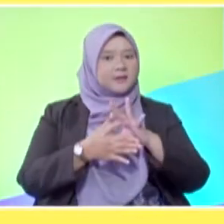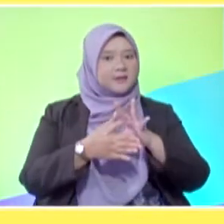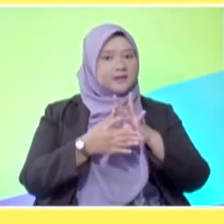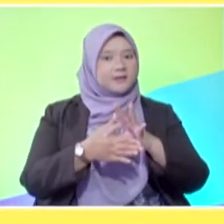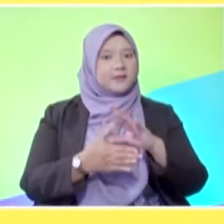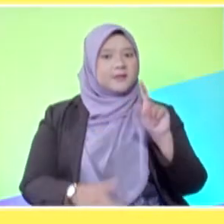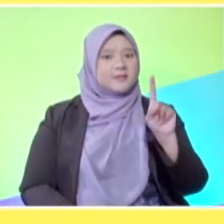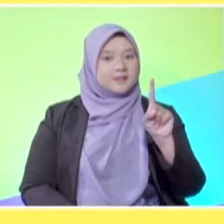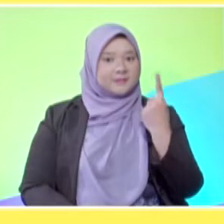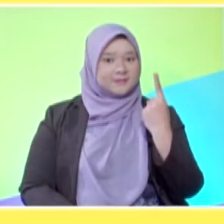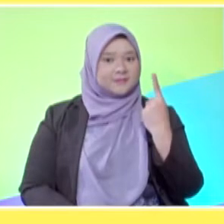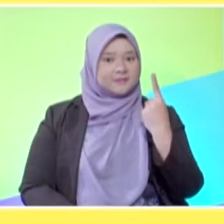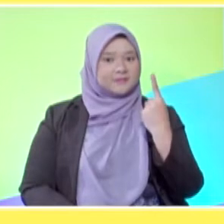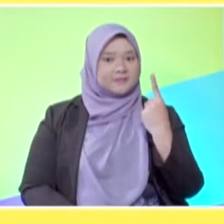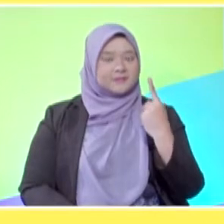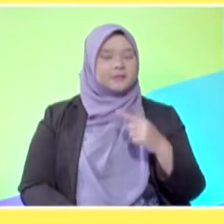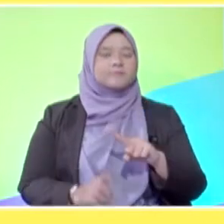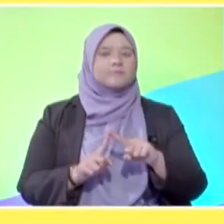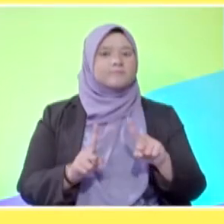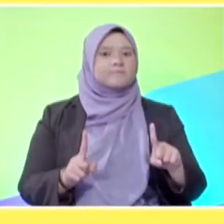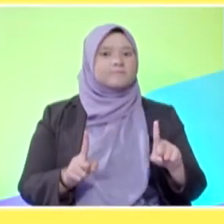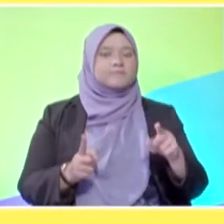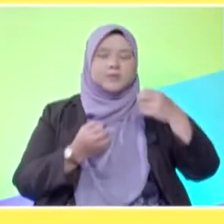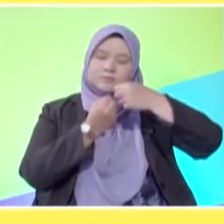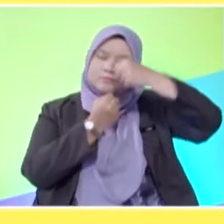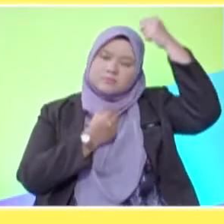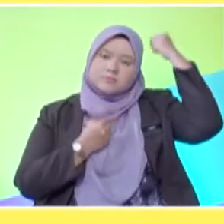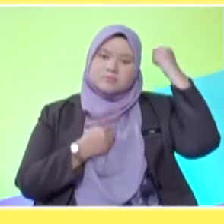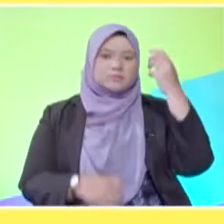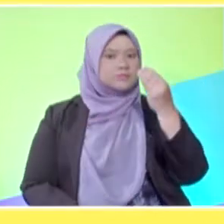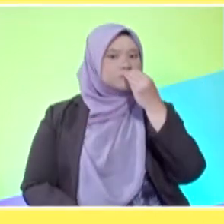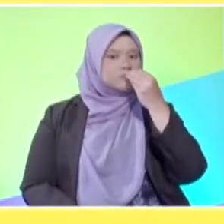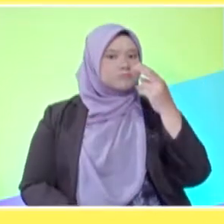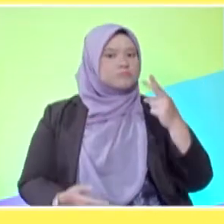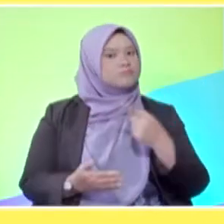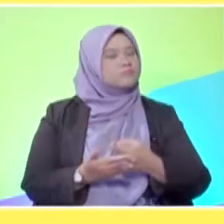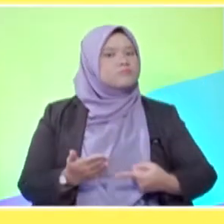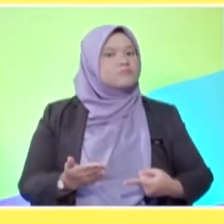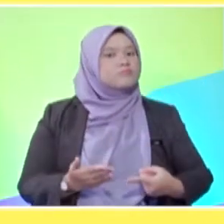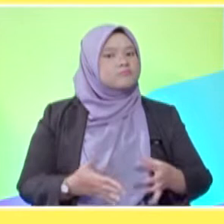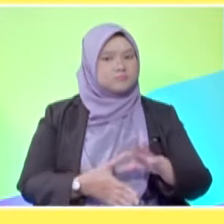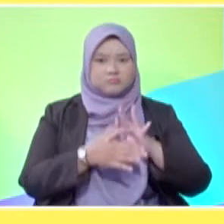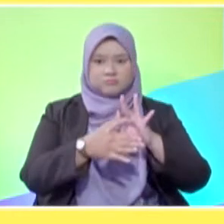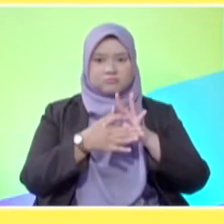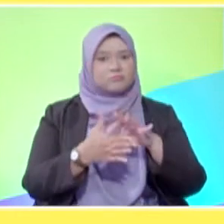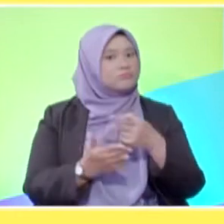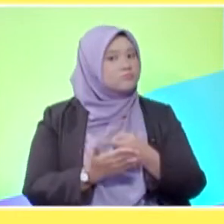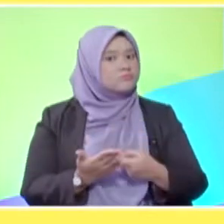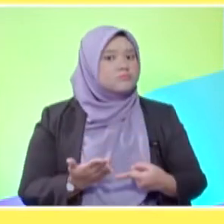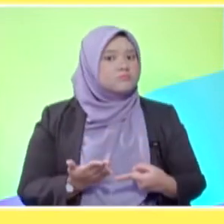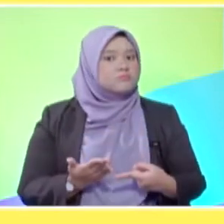bulu di sekitar leher dan di kepala dia kalau kita adzan atau taksi ngene